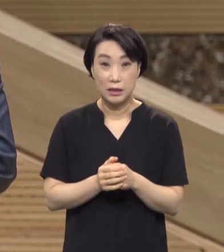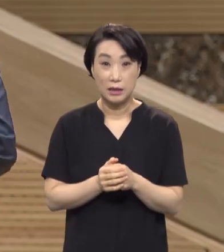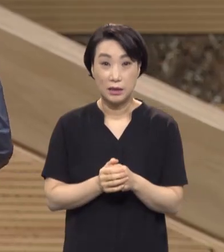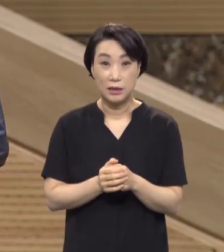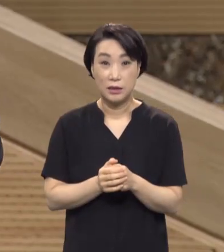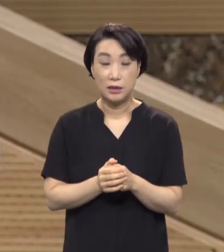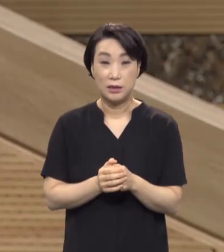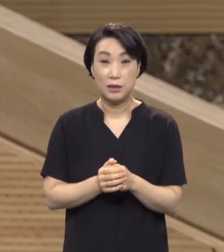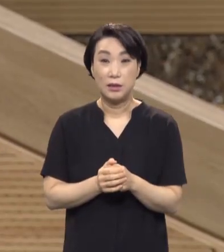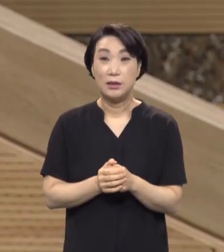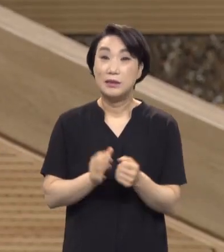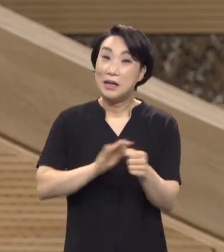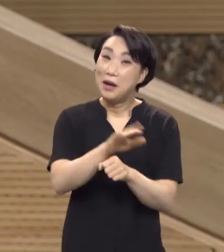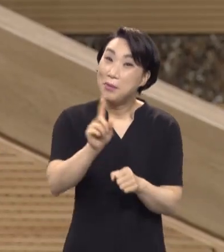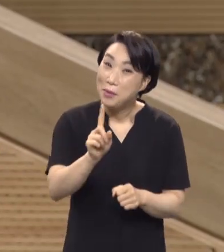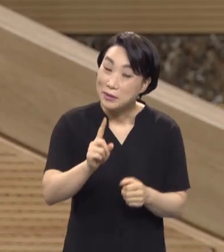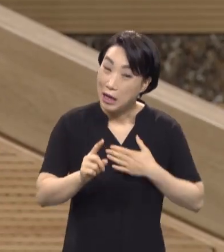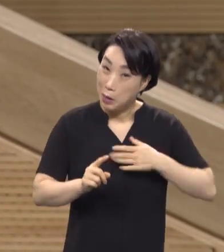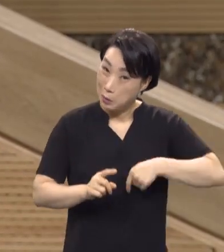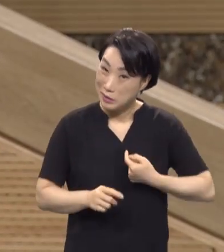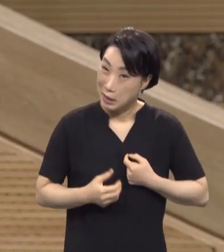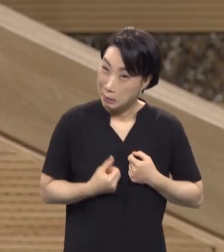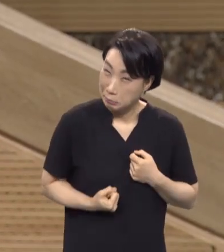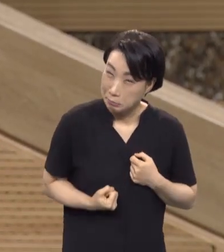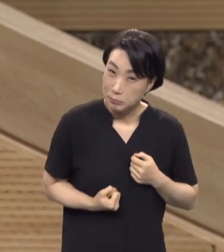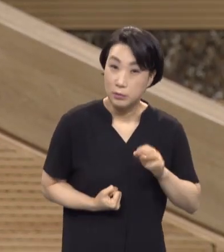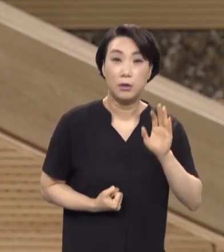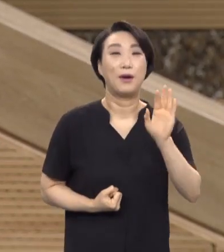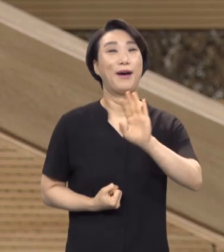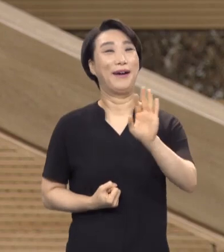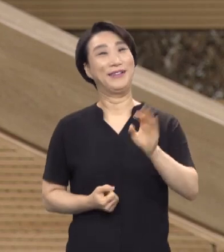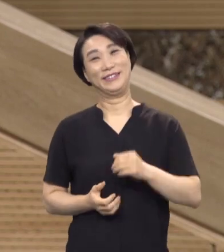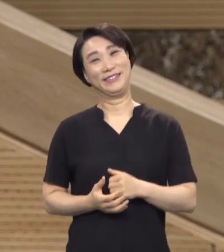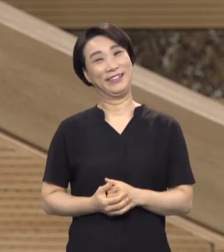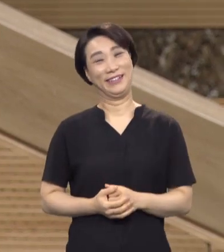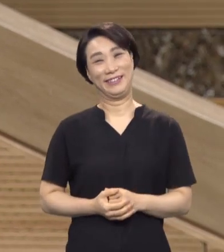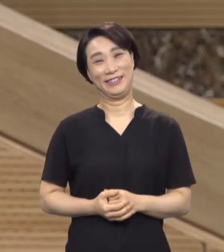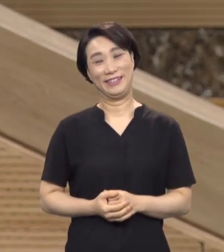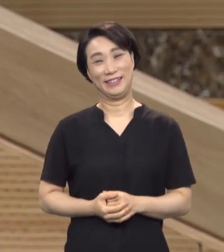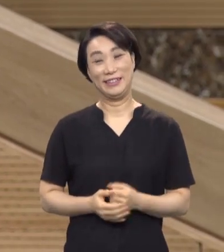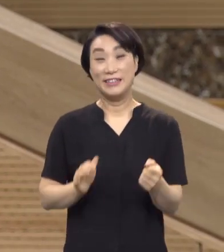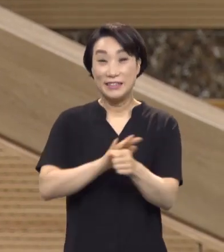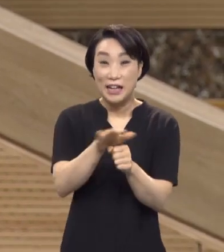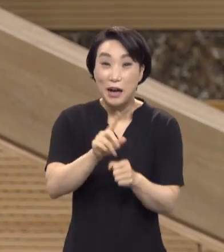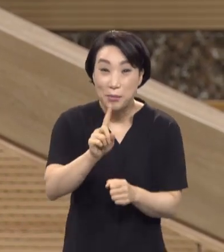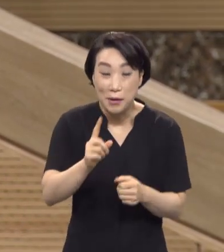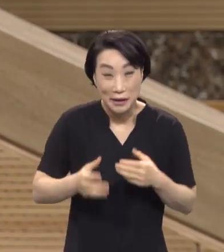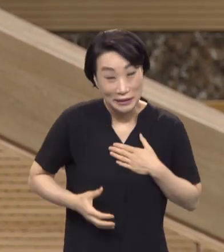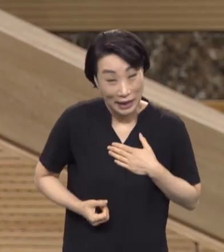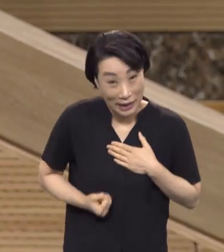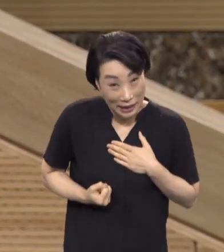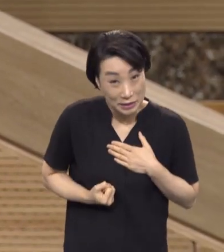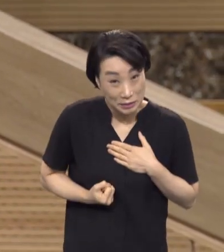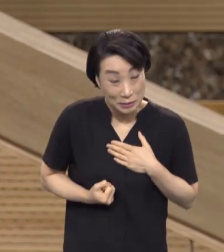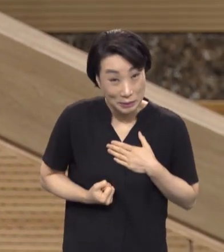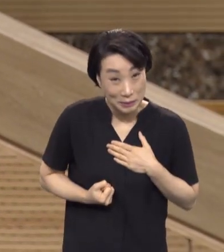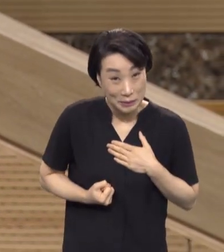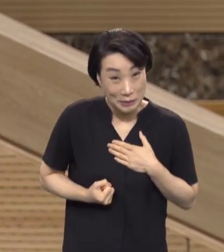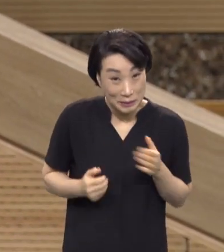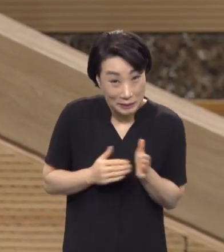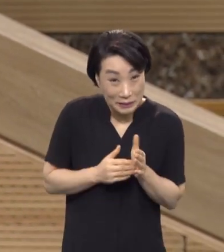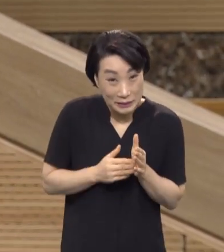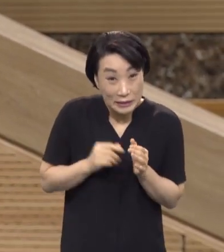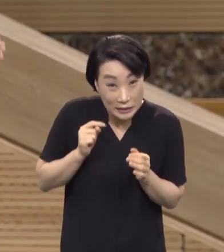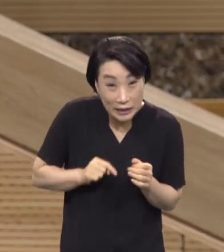사랑은 나 혼자 가지고 있는 게 아니지 않습니까? 사랑은 가지고 있는 게